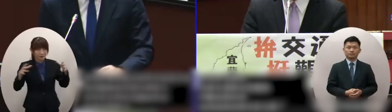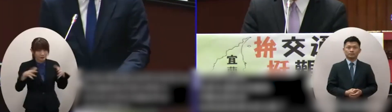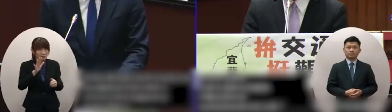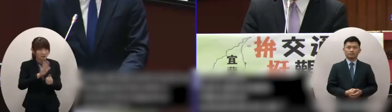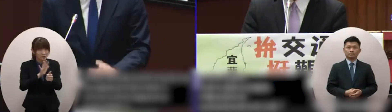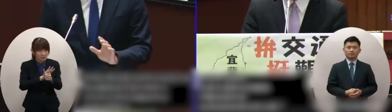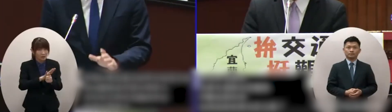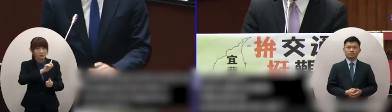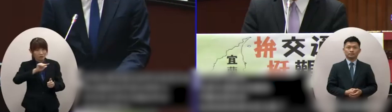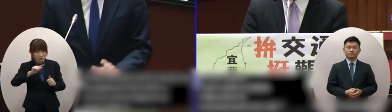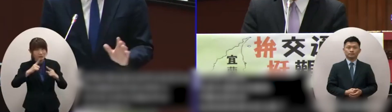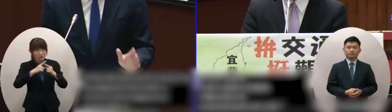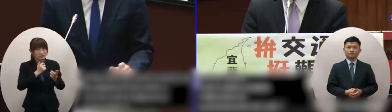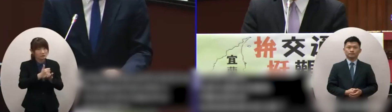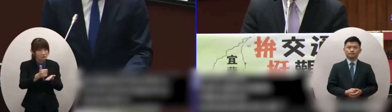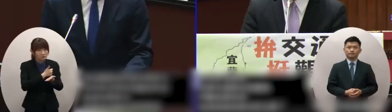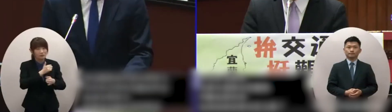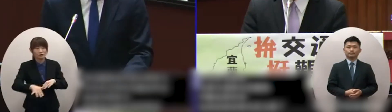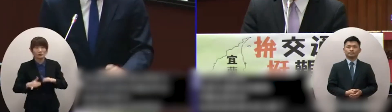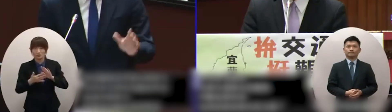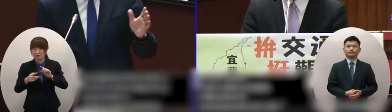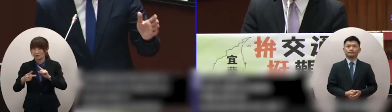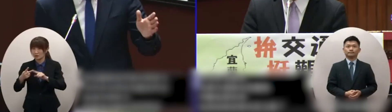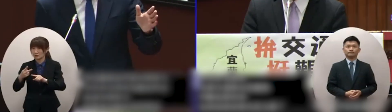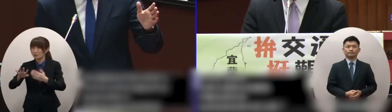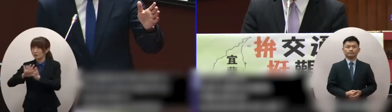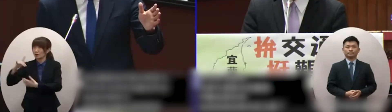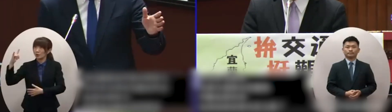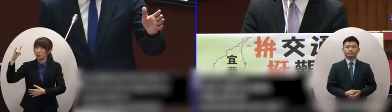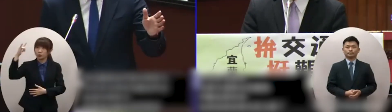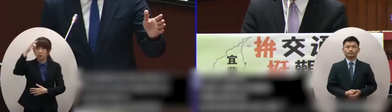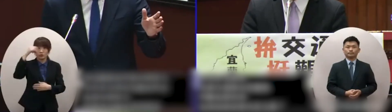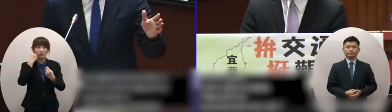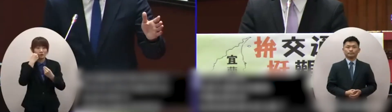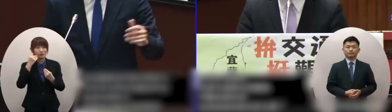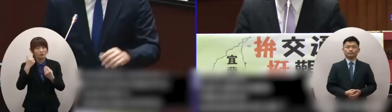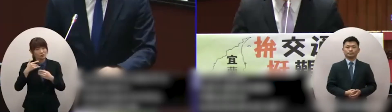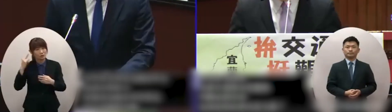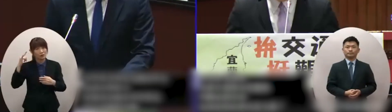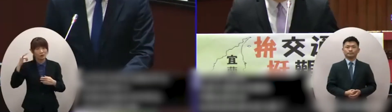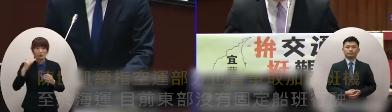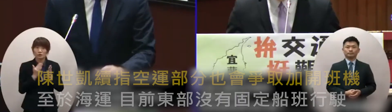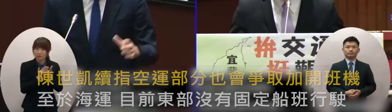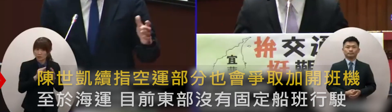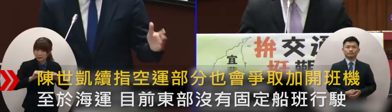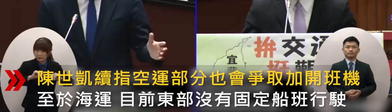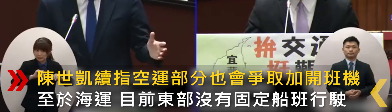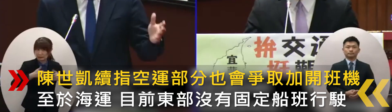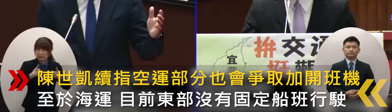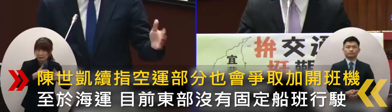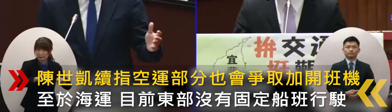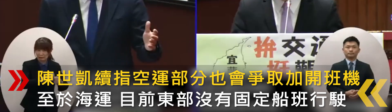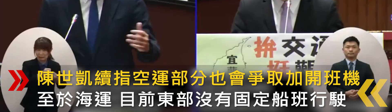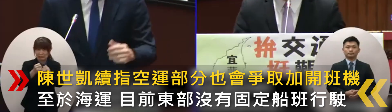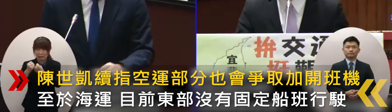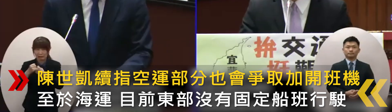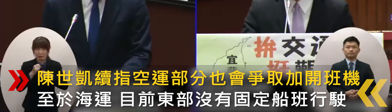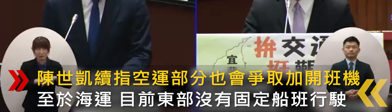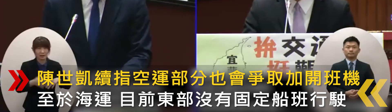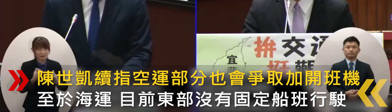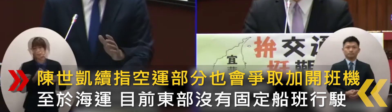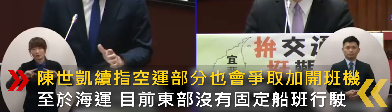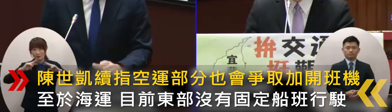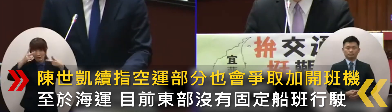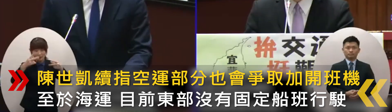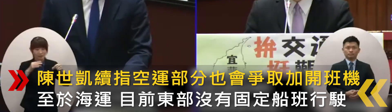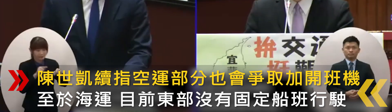疏运的部分。那另外就是针对空运的部分，只要发生路廊中断的状况的时候，我们的空运会马上来争取班